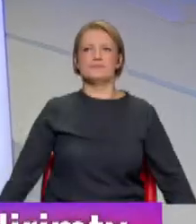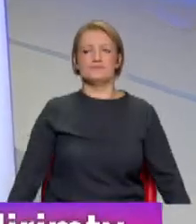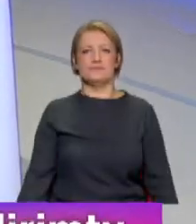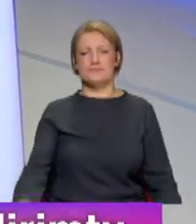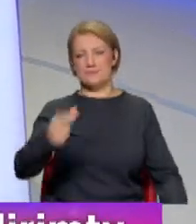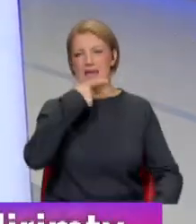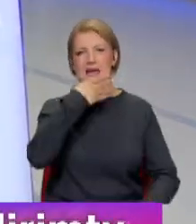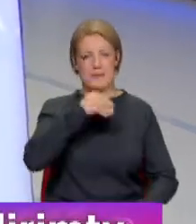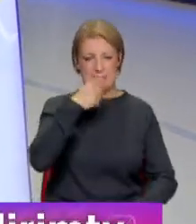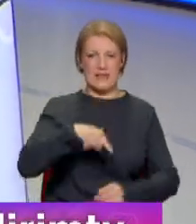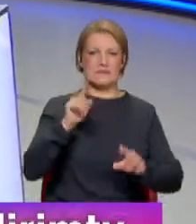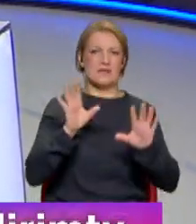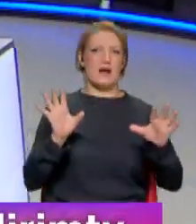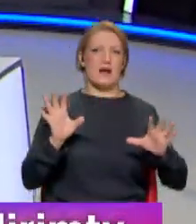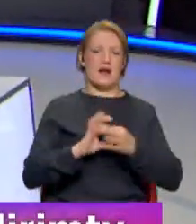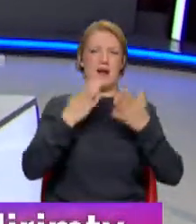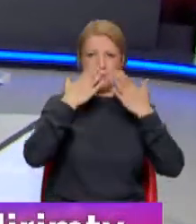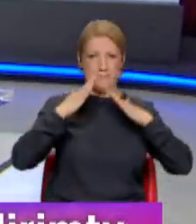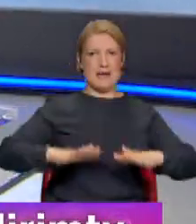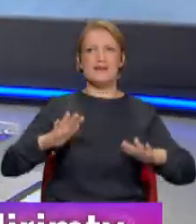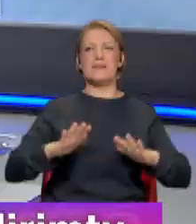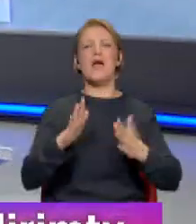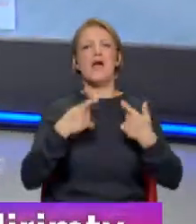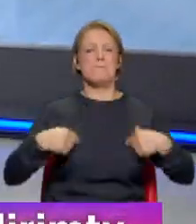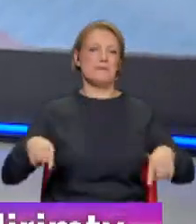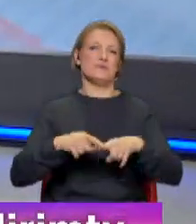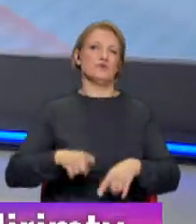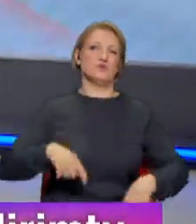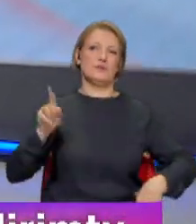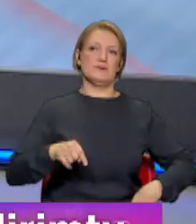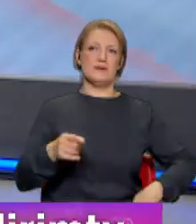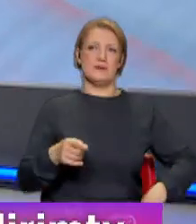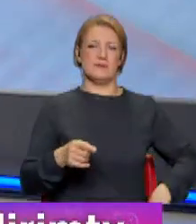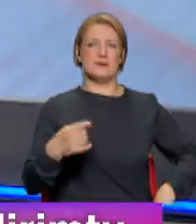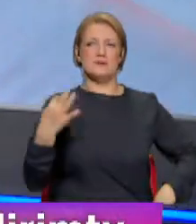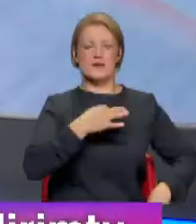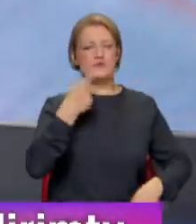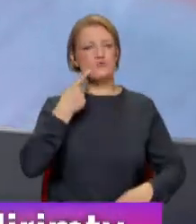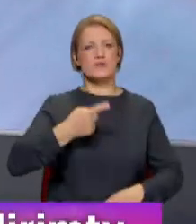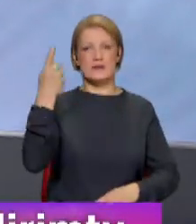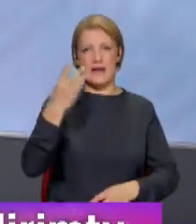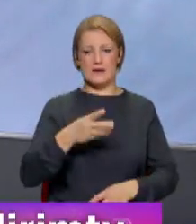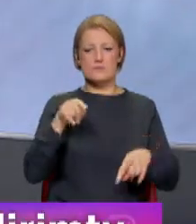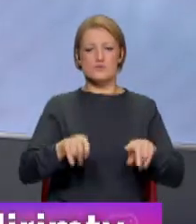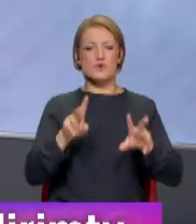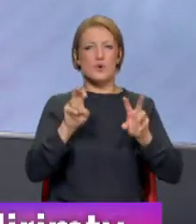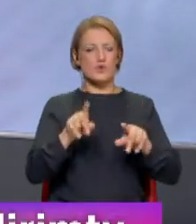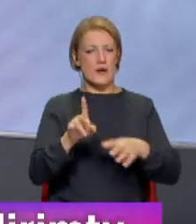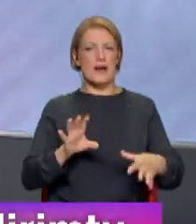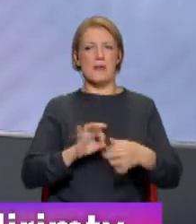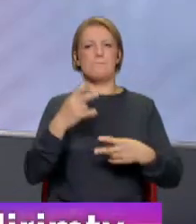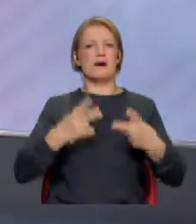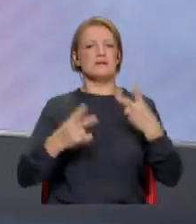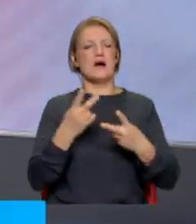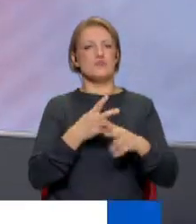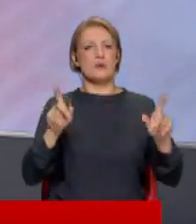ve emeklilerimizle ilgili beklenti hepimizin gündeminde sayın Cumhurbaşkanı Erdoğan bu konuya dair bazı